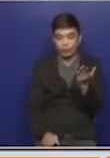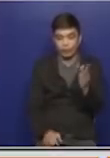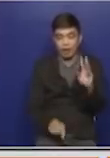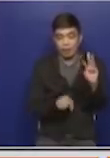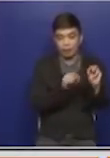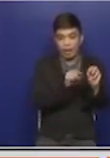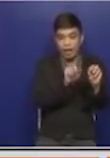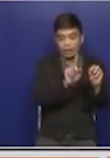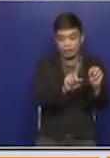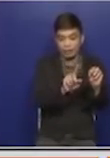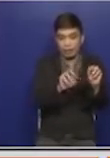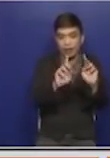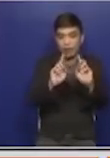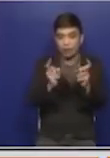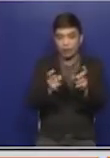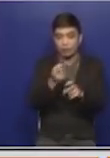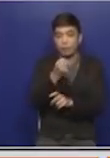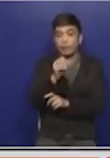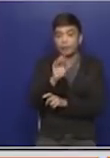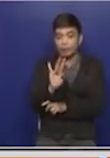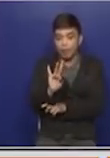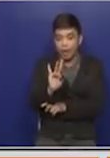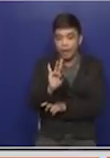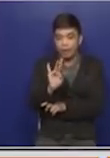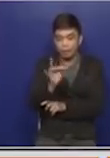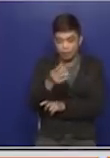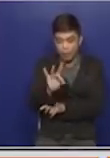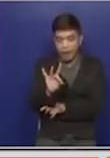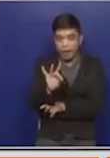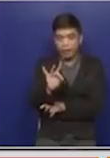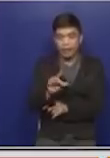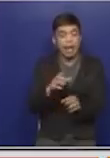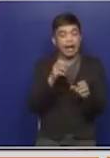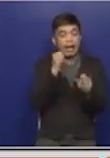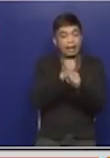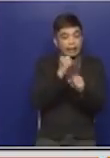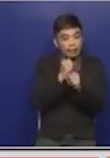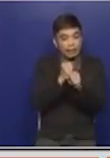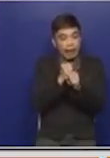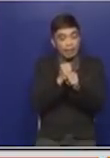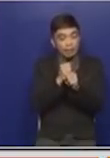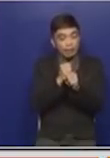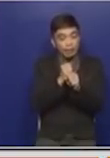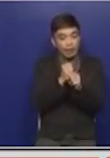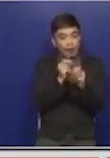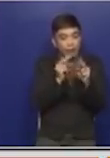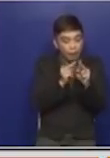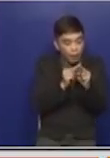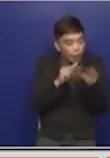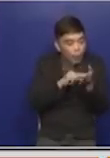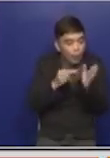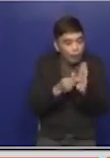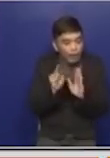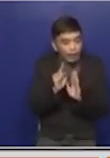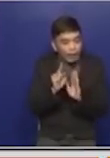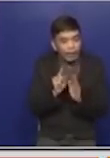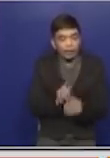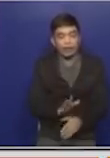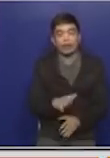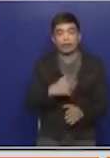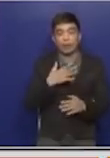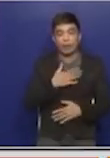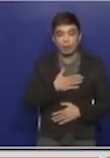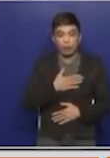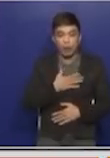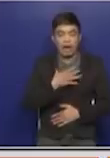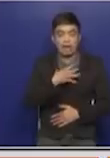1วงเล็บ18การกระทําชําเราหมายความว่าการกระทําเพื่อสนองความใคร่ของผู้กระทําโดยใช้